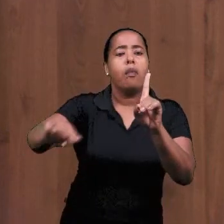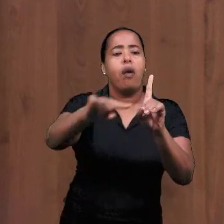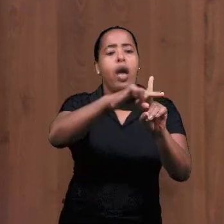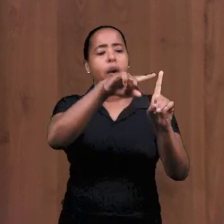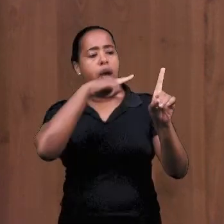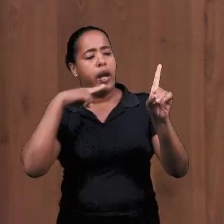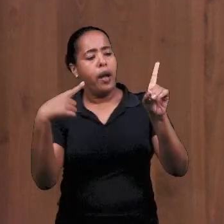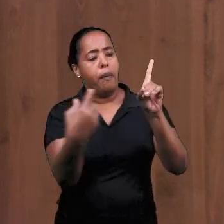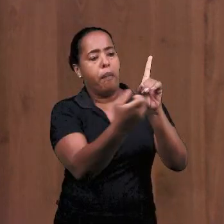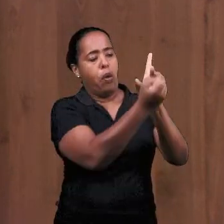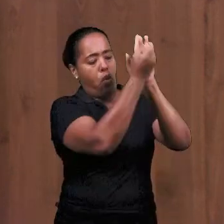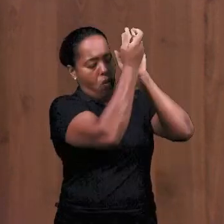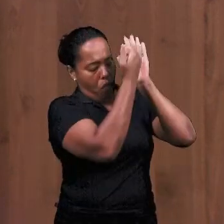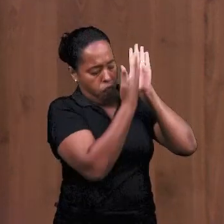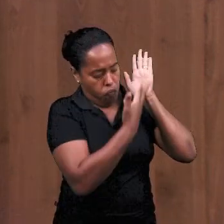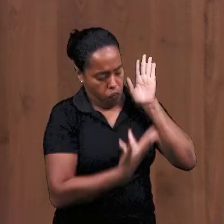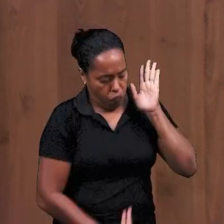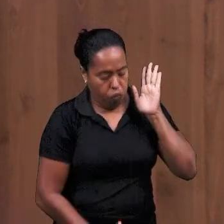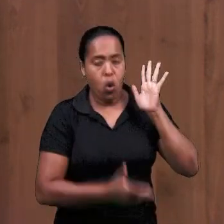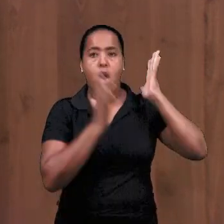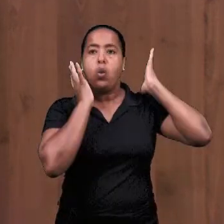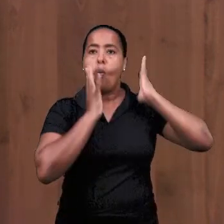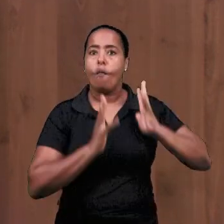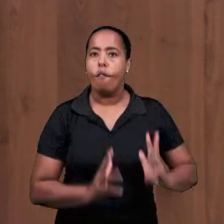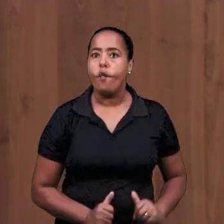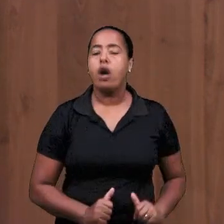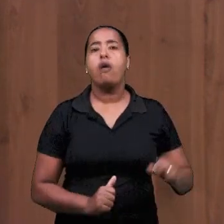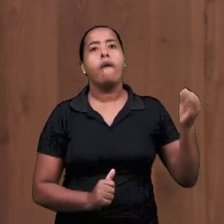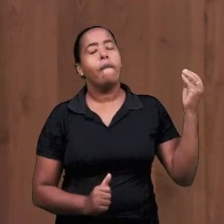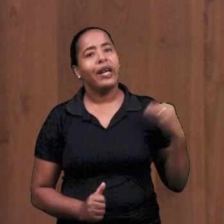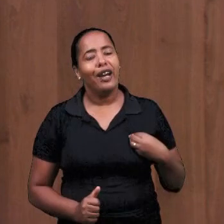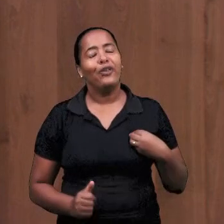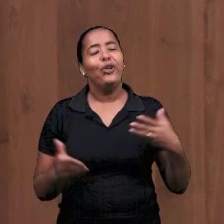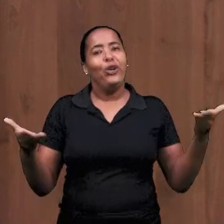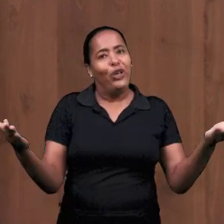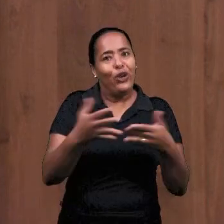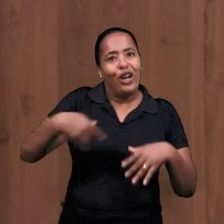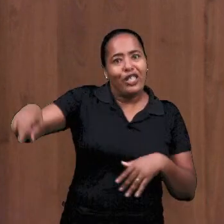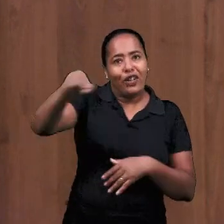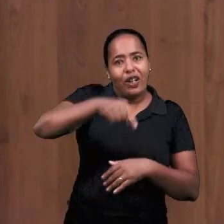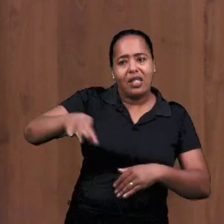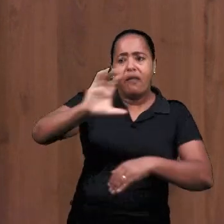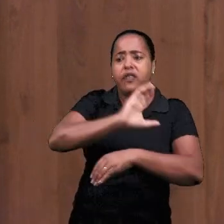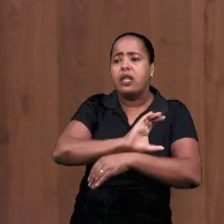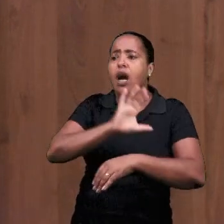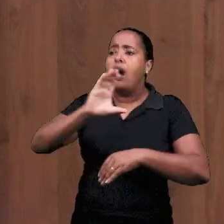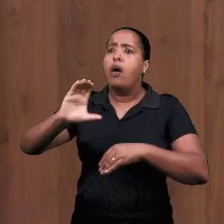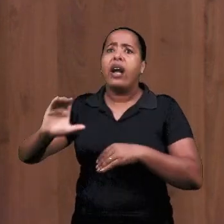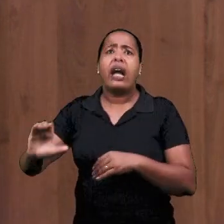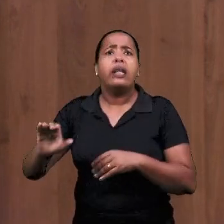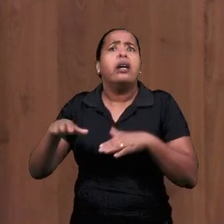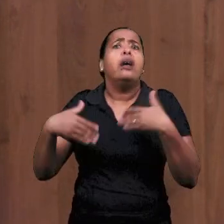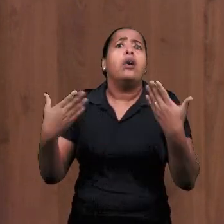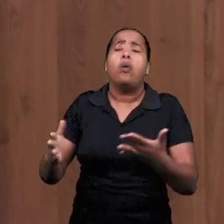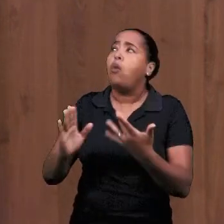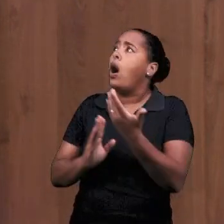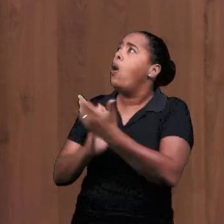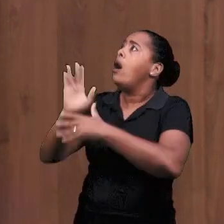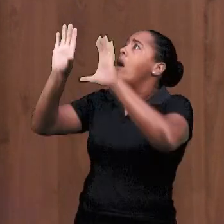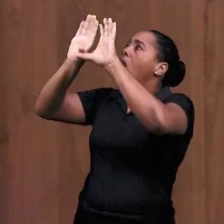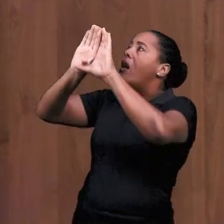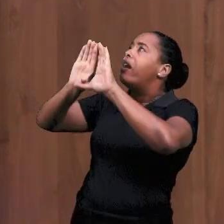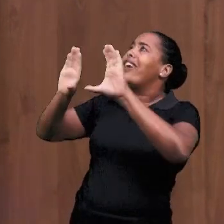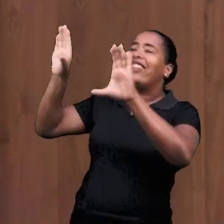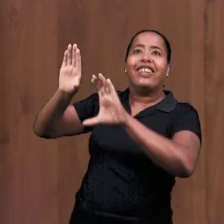sang pour nous libérer de nos péchés. Et pour cela, nous sommes aujourd'hui dans une Canaan céleste. Ce